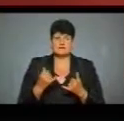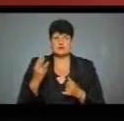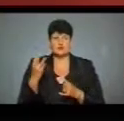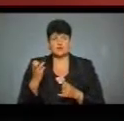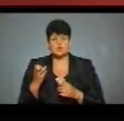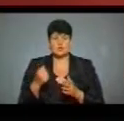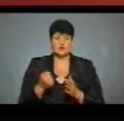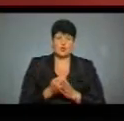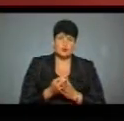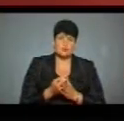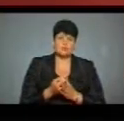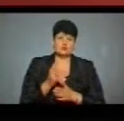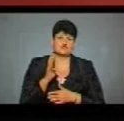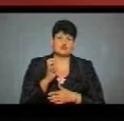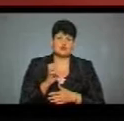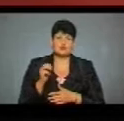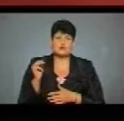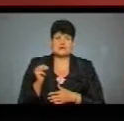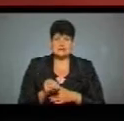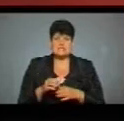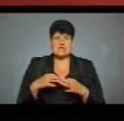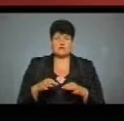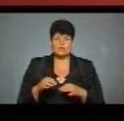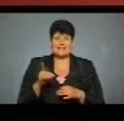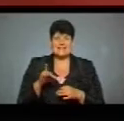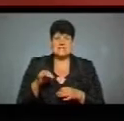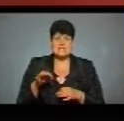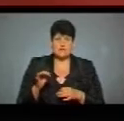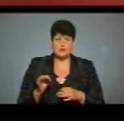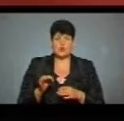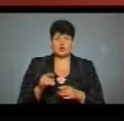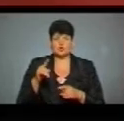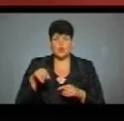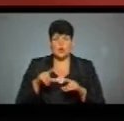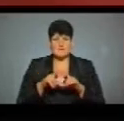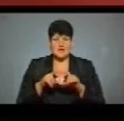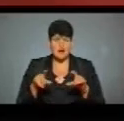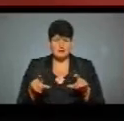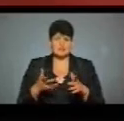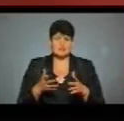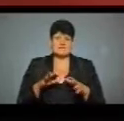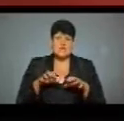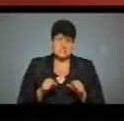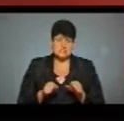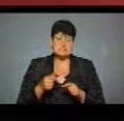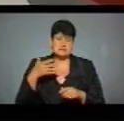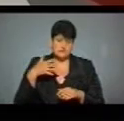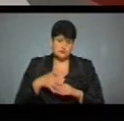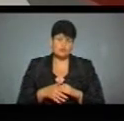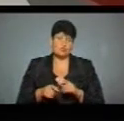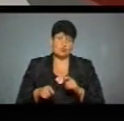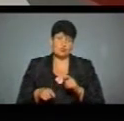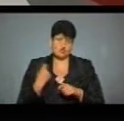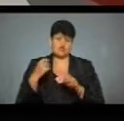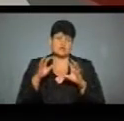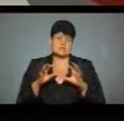до 400 тисяч авто на євро-номерах, власники яких свідомо порушують закон. Тобто, власне, у нас така